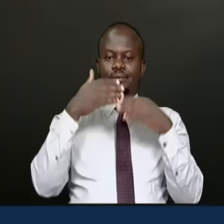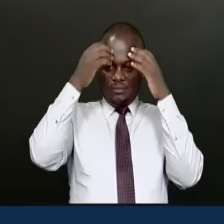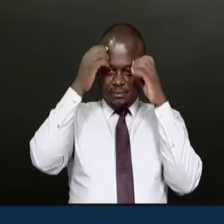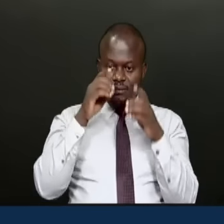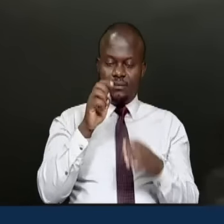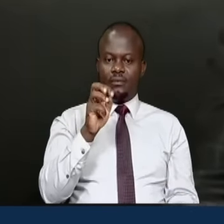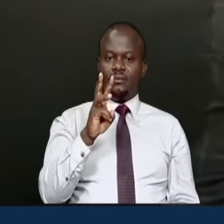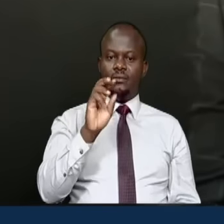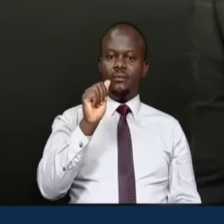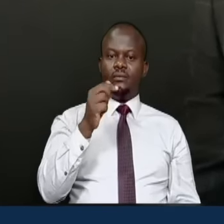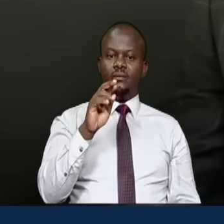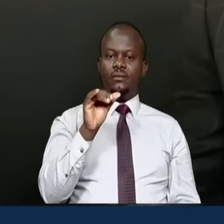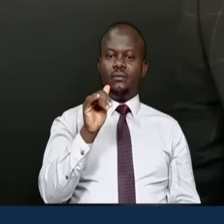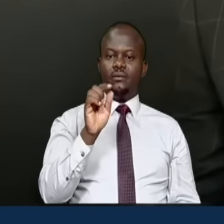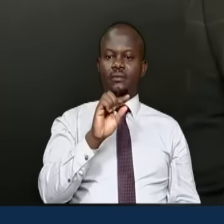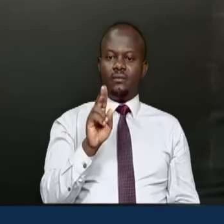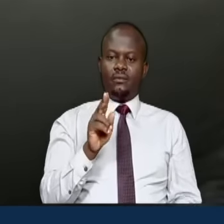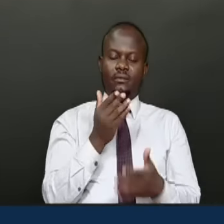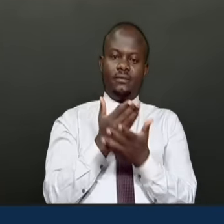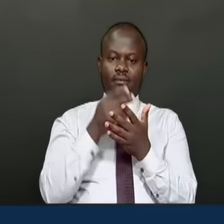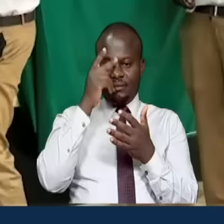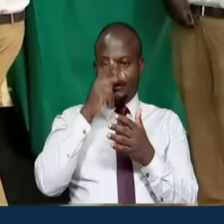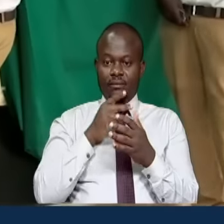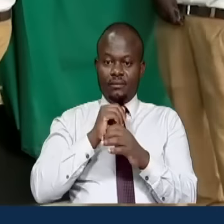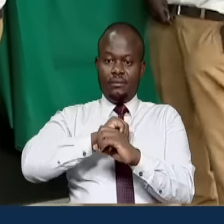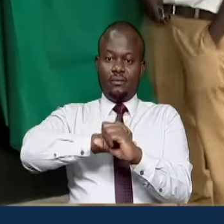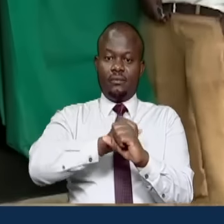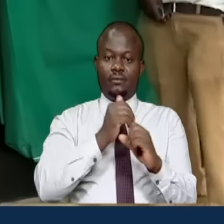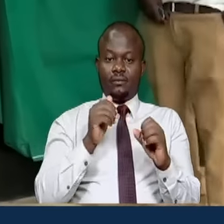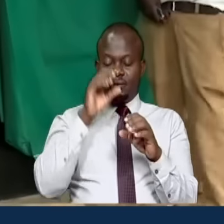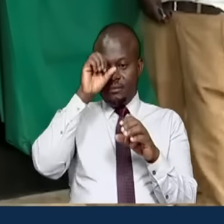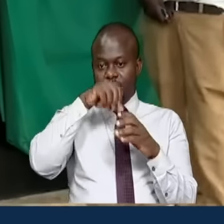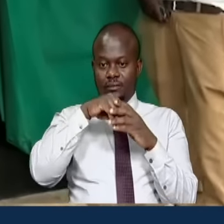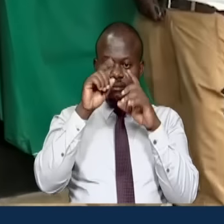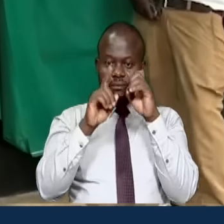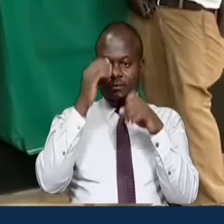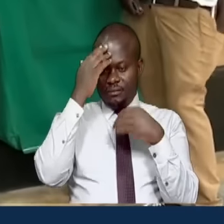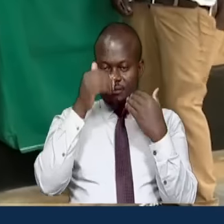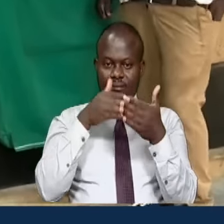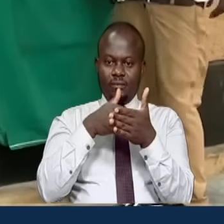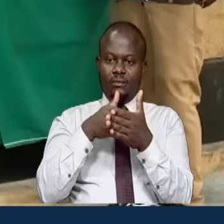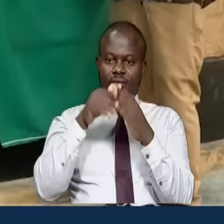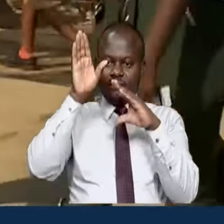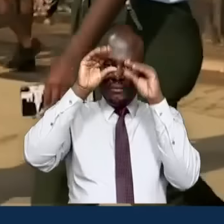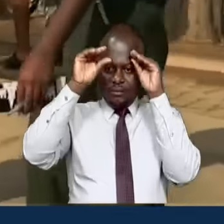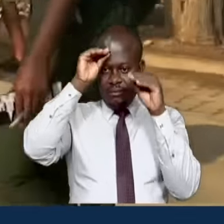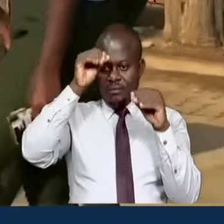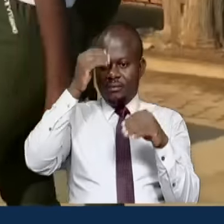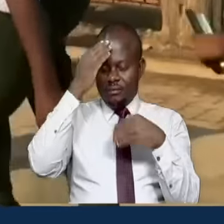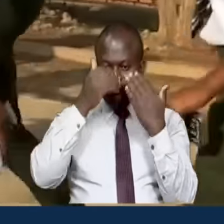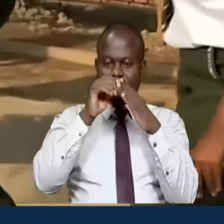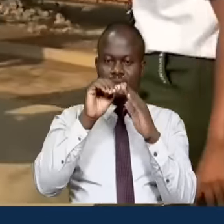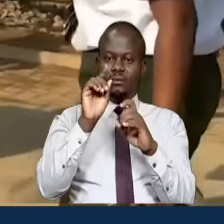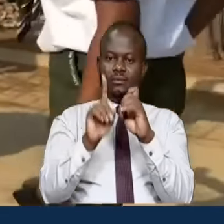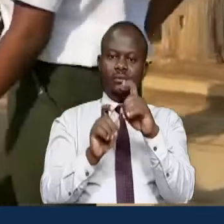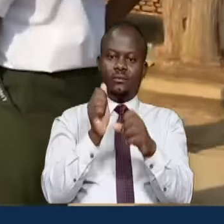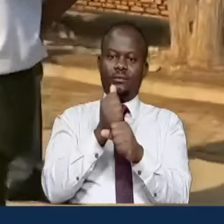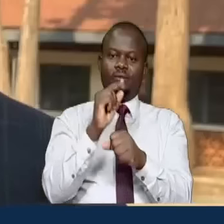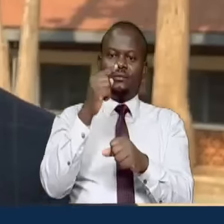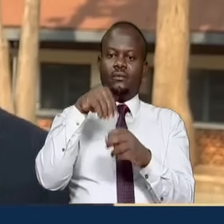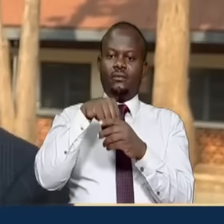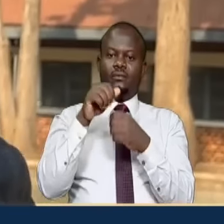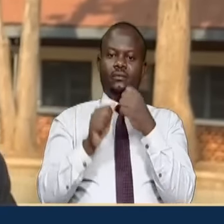Twagirayezu Gaspard asaba ababyeyi kuzarinda abana babo gusiba ibizamini kuko bishobora kubadiniza mu myigire yabo, kuko iki kizamini gikorwa rimwe mu